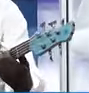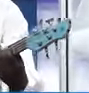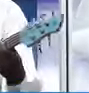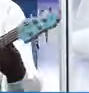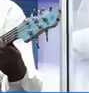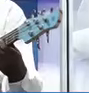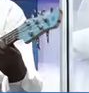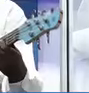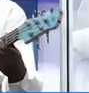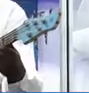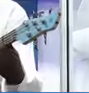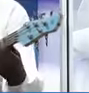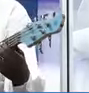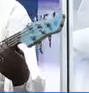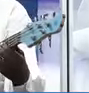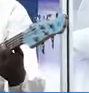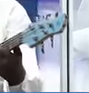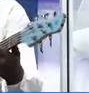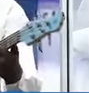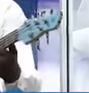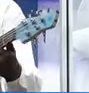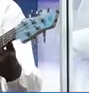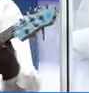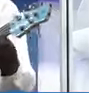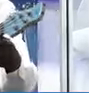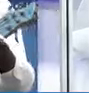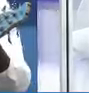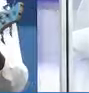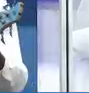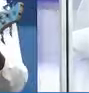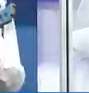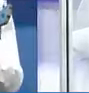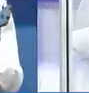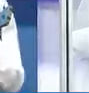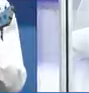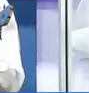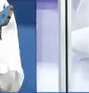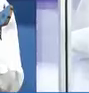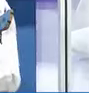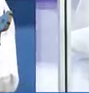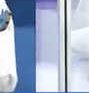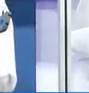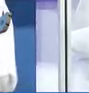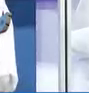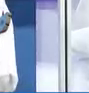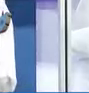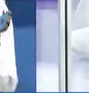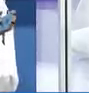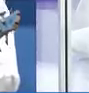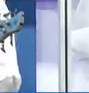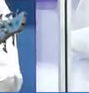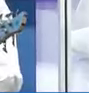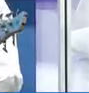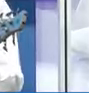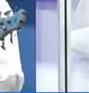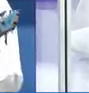kusii inamisha kichwa chako chini ukaweze kumwambia Mungu mwanzilishi asante. Asante Bwana Yesu kwa uzima, asante